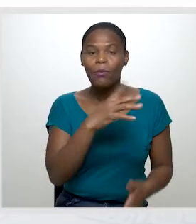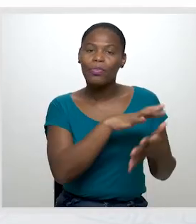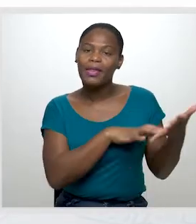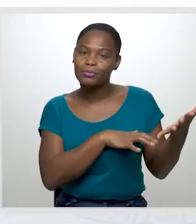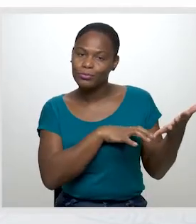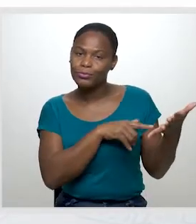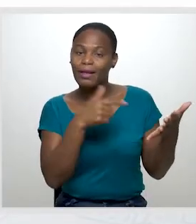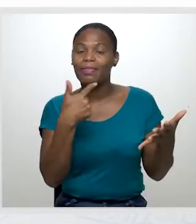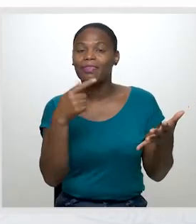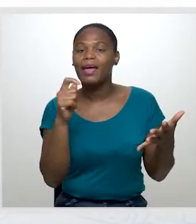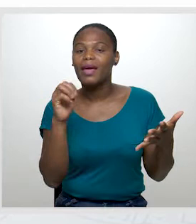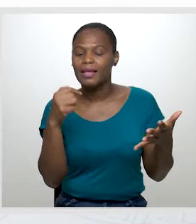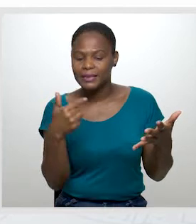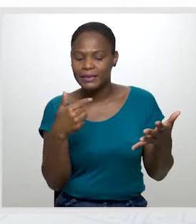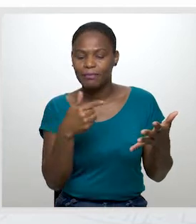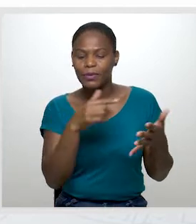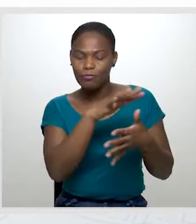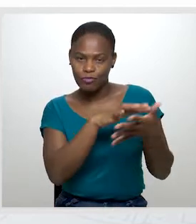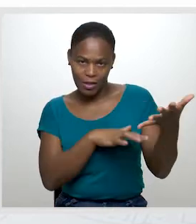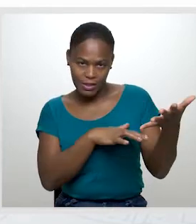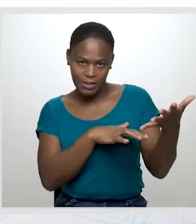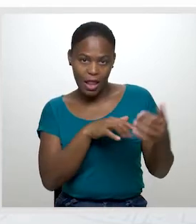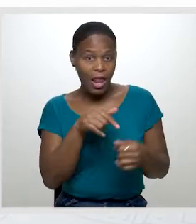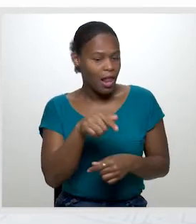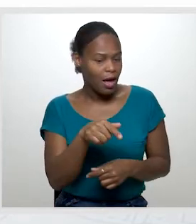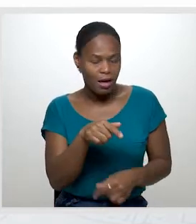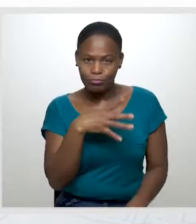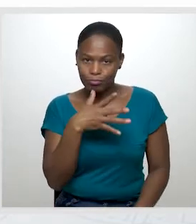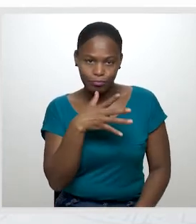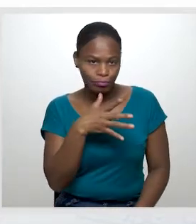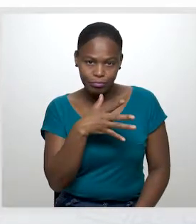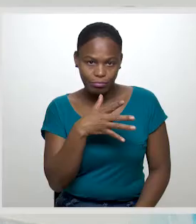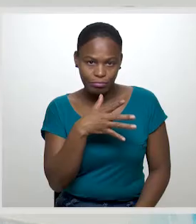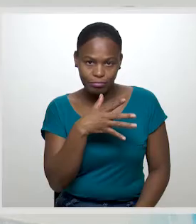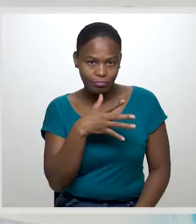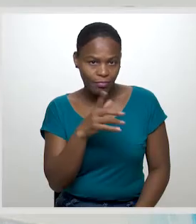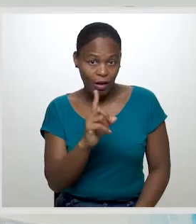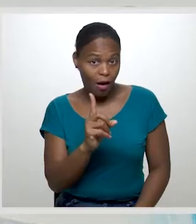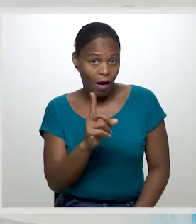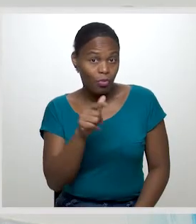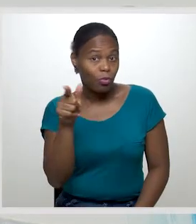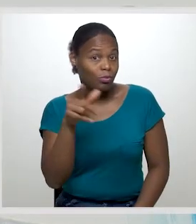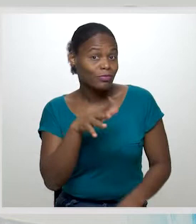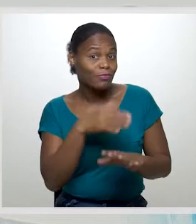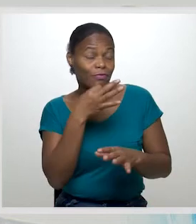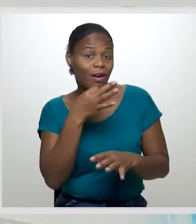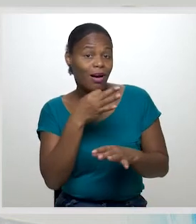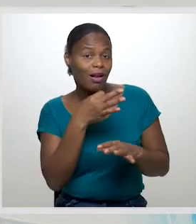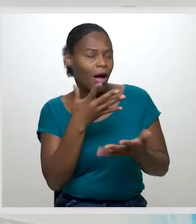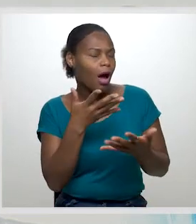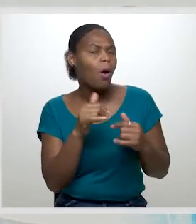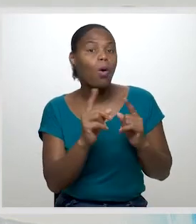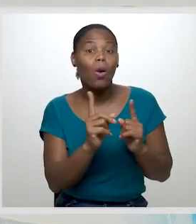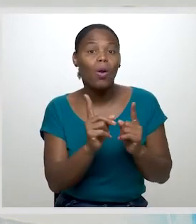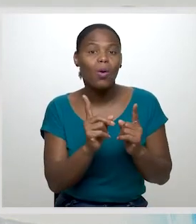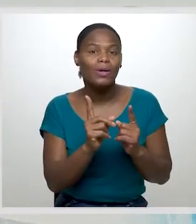un test. Alors, tu sais c'est quoi un test? Alors là, je ne fais pas référence au test que tu fais en classe.